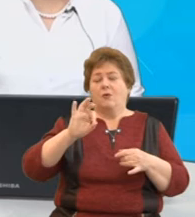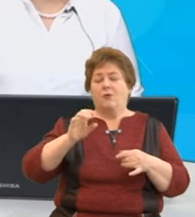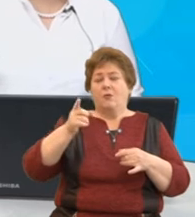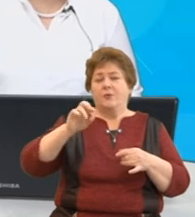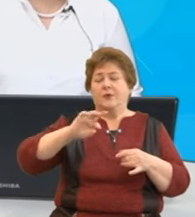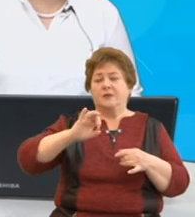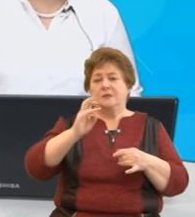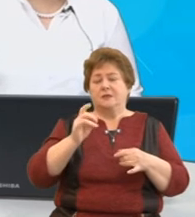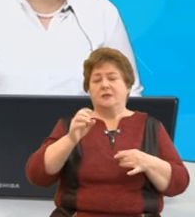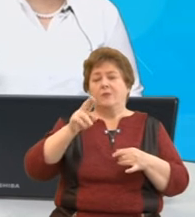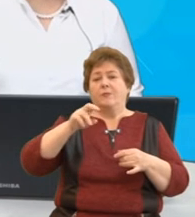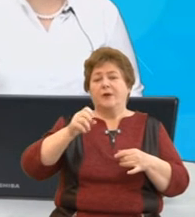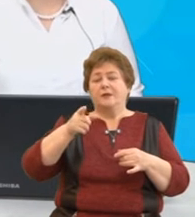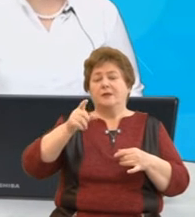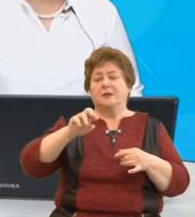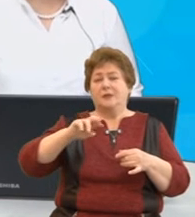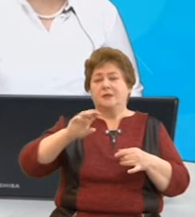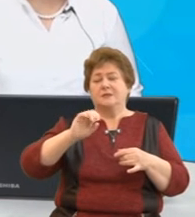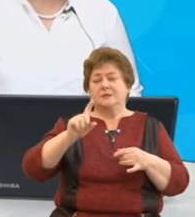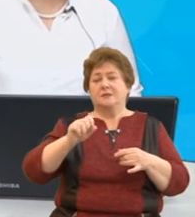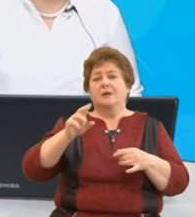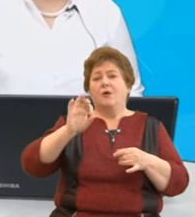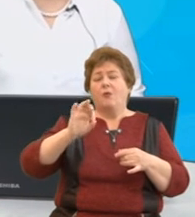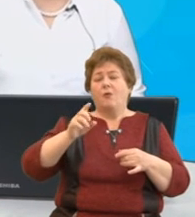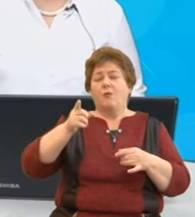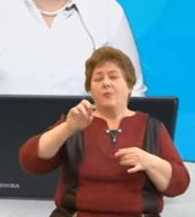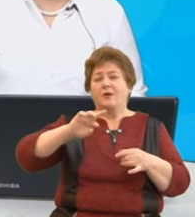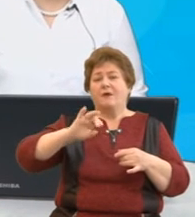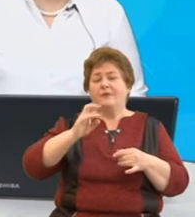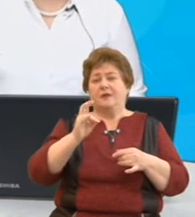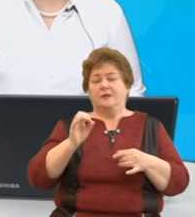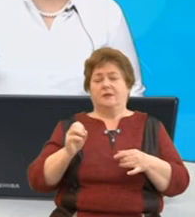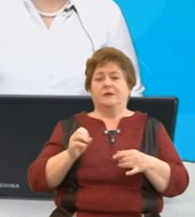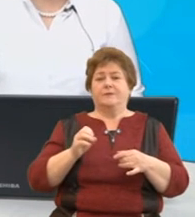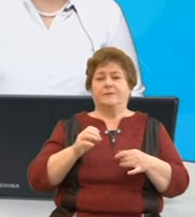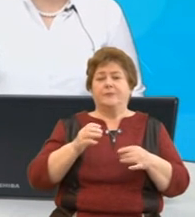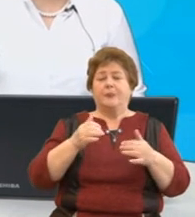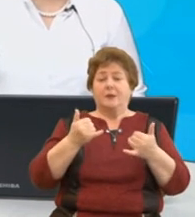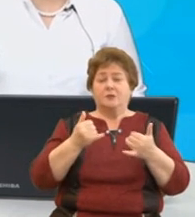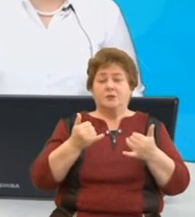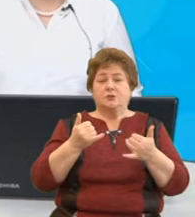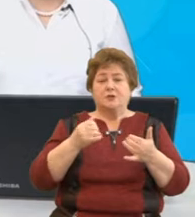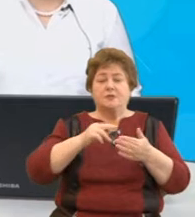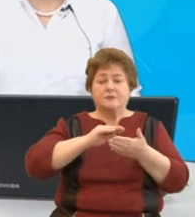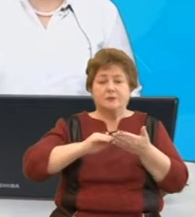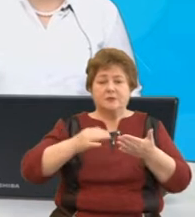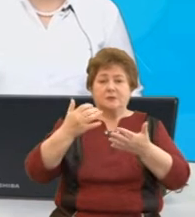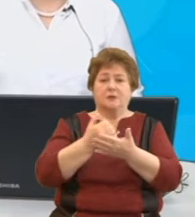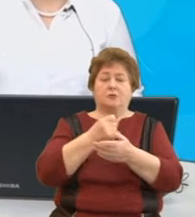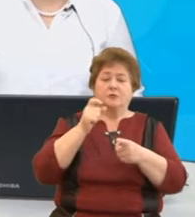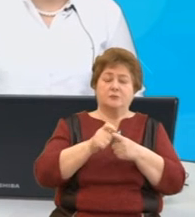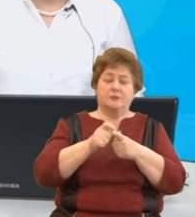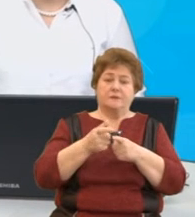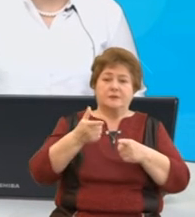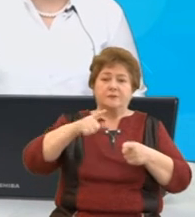доест и объявление мы с вами в тексте находим слова